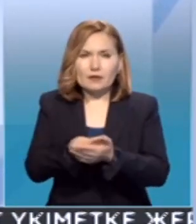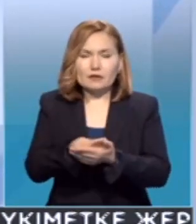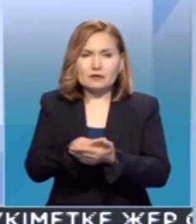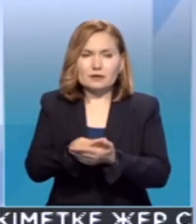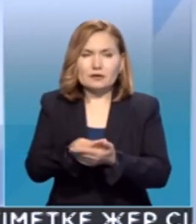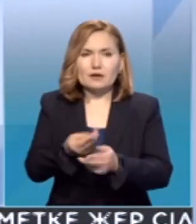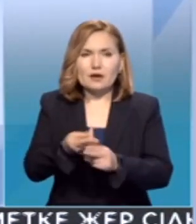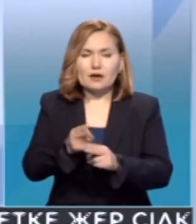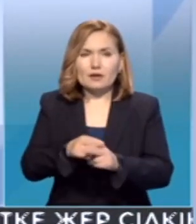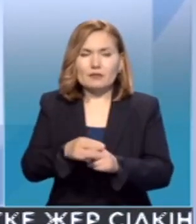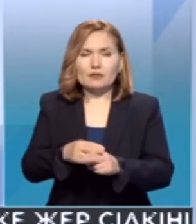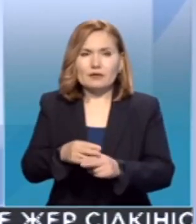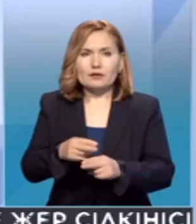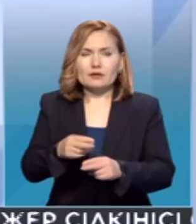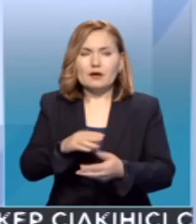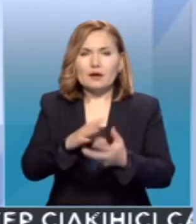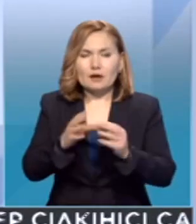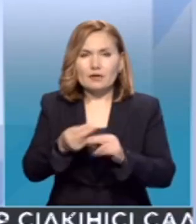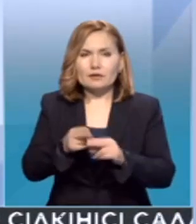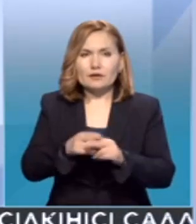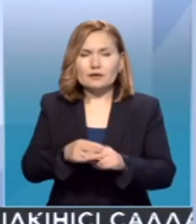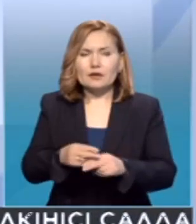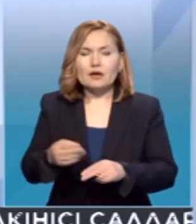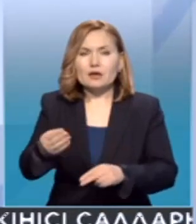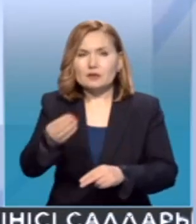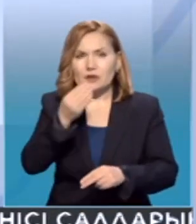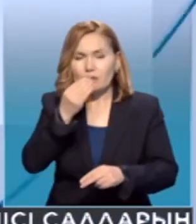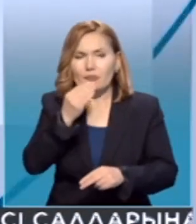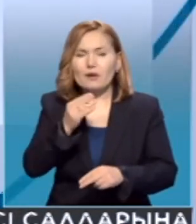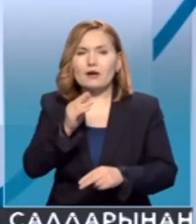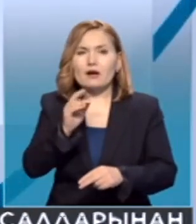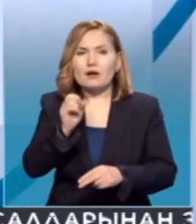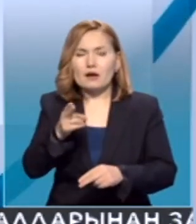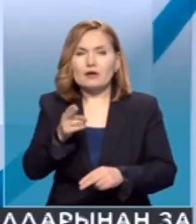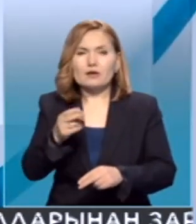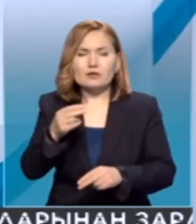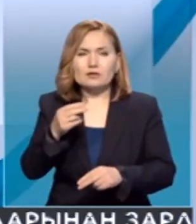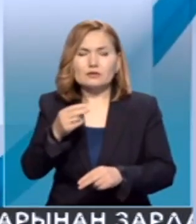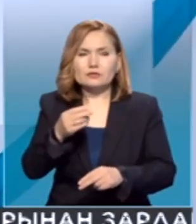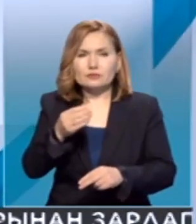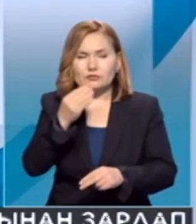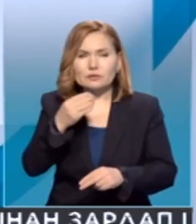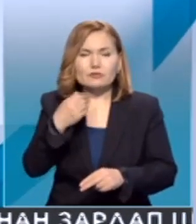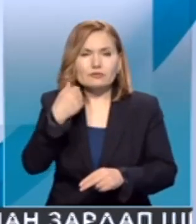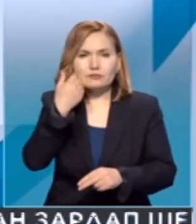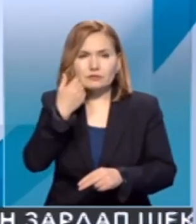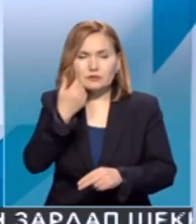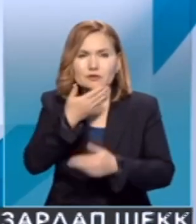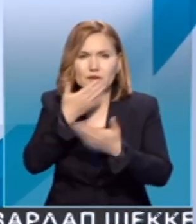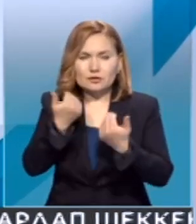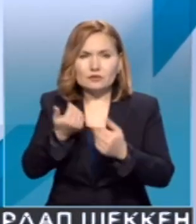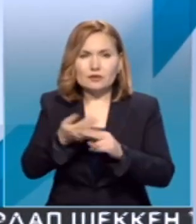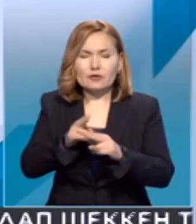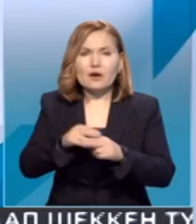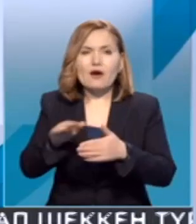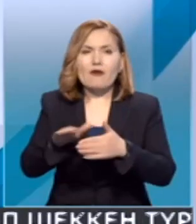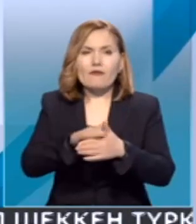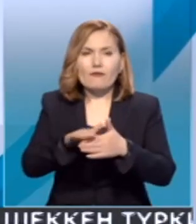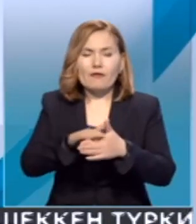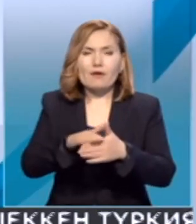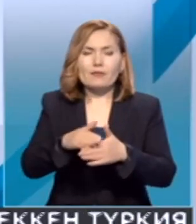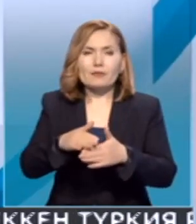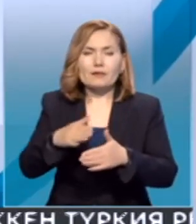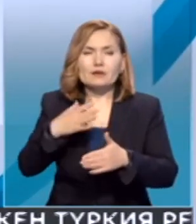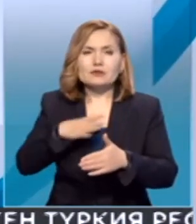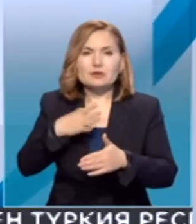мен спокойно? Қарызың барда қалай сен тамағынан тамақ өтем? Сіздің фамилияңыз кім? Ей, фамилиямды атаң басы бар ма?